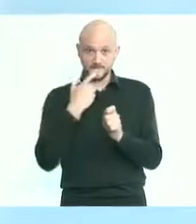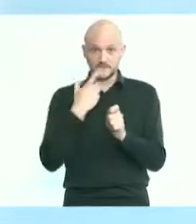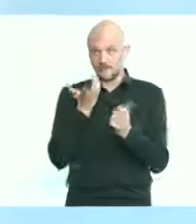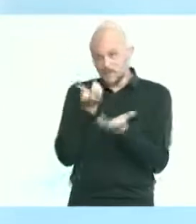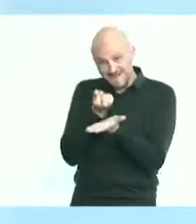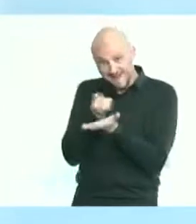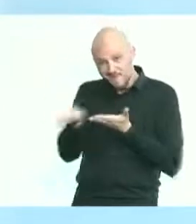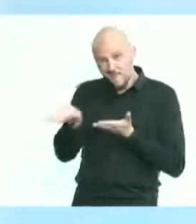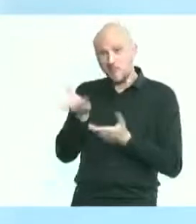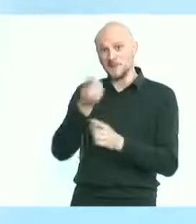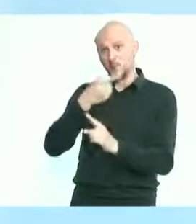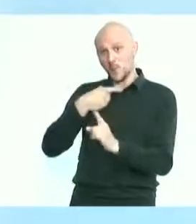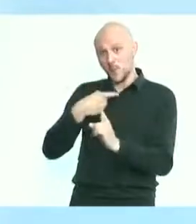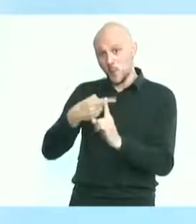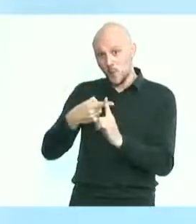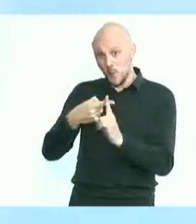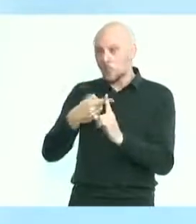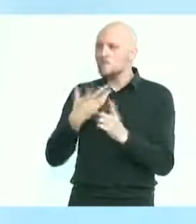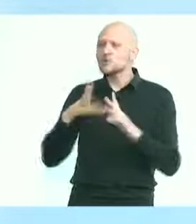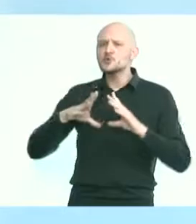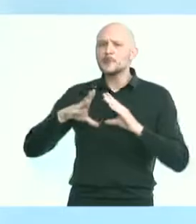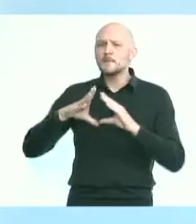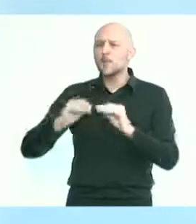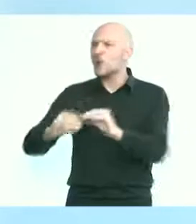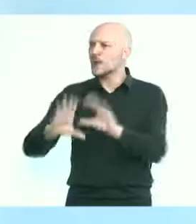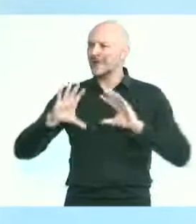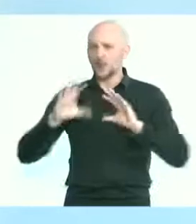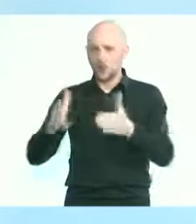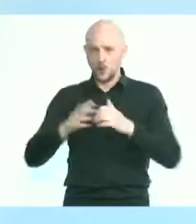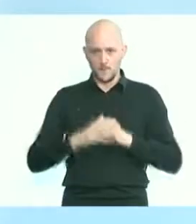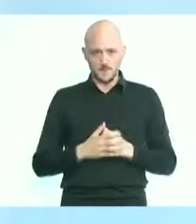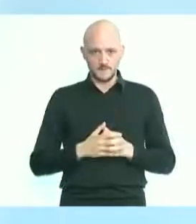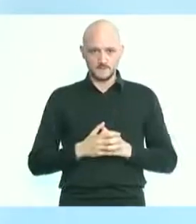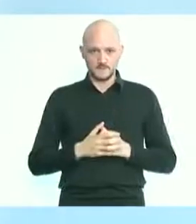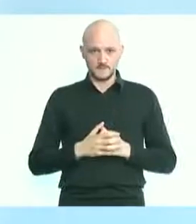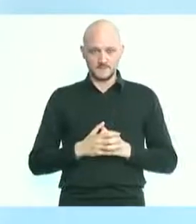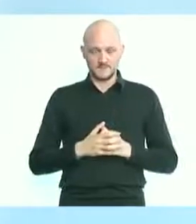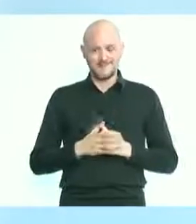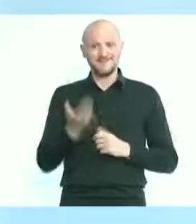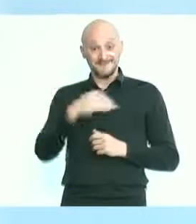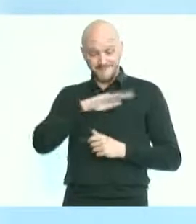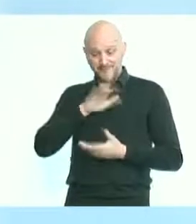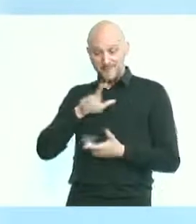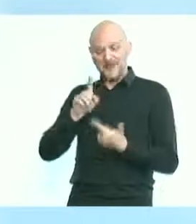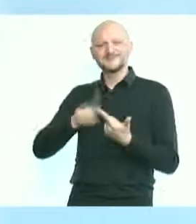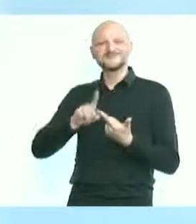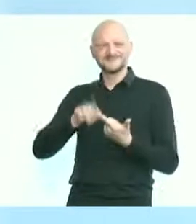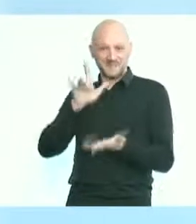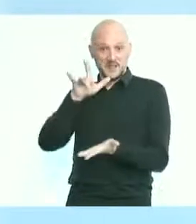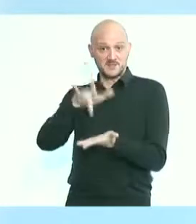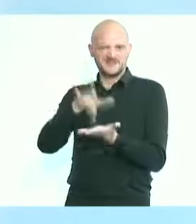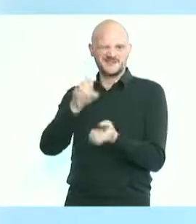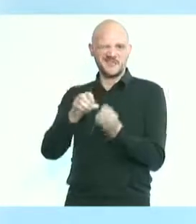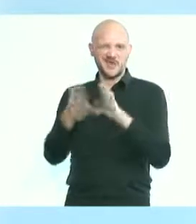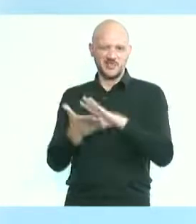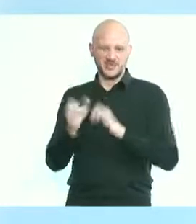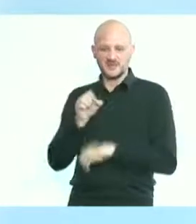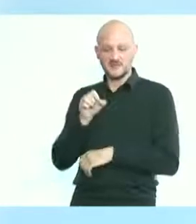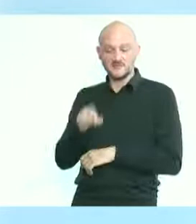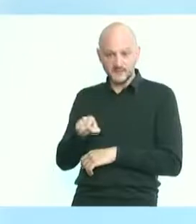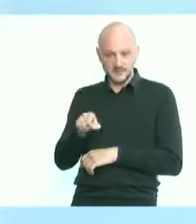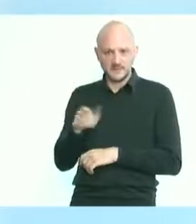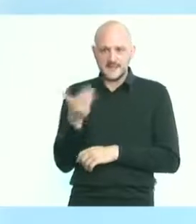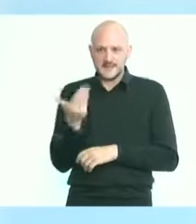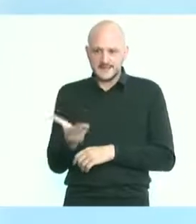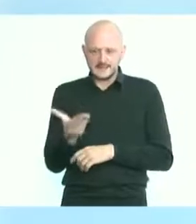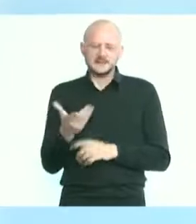incrémentation aussi de ce qui est déjà accessible. Ce site, il est important parce qu'il est représentatif de ce que sera pour la décennie qui vient un nouveau défi